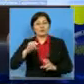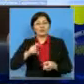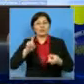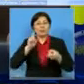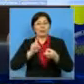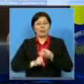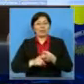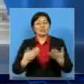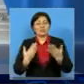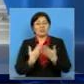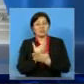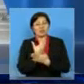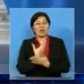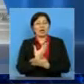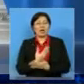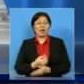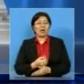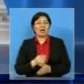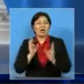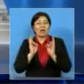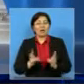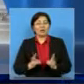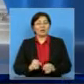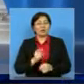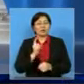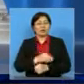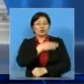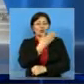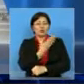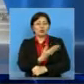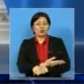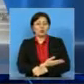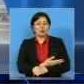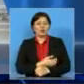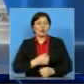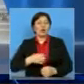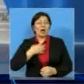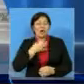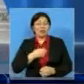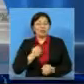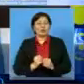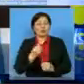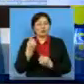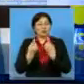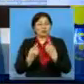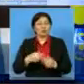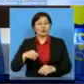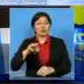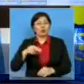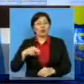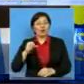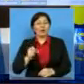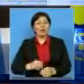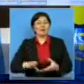байланысты жаңа жаһандық сын қатерлер мен тегеуріндердің күшейе түсуі алаңдатушылық тудырды. Қасым Жомарт Тоқаев